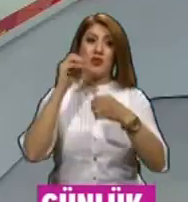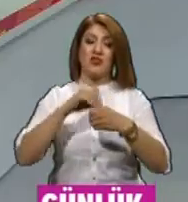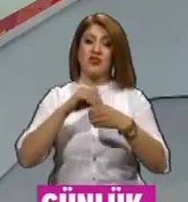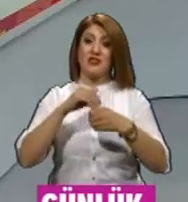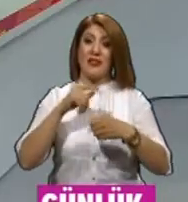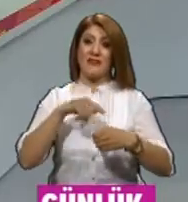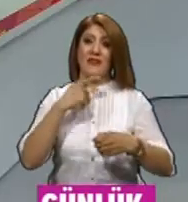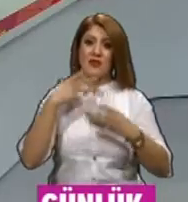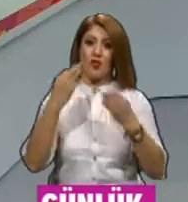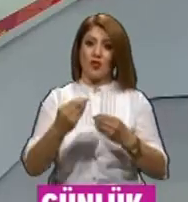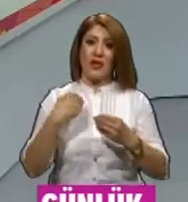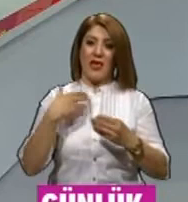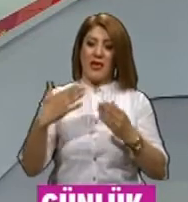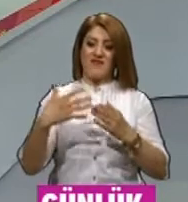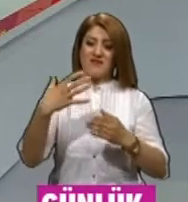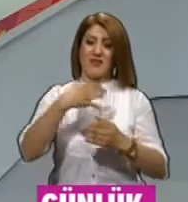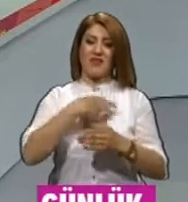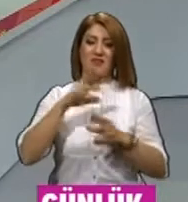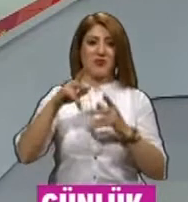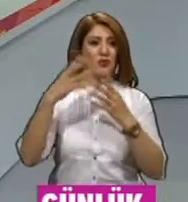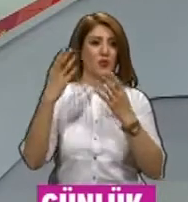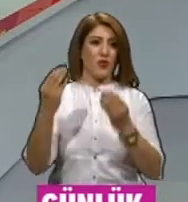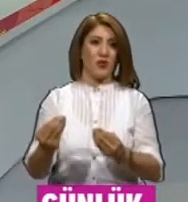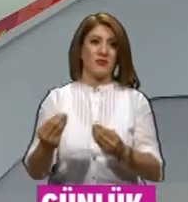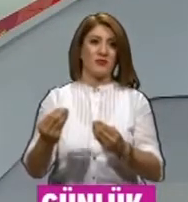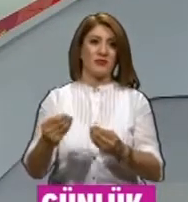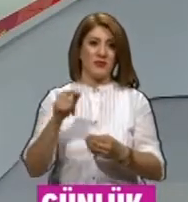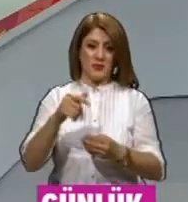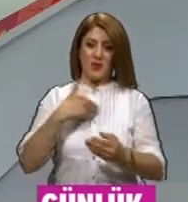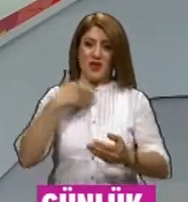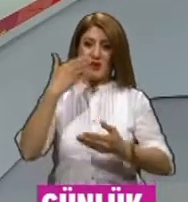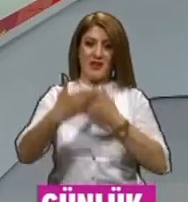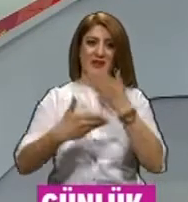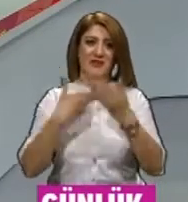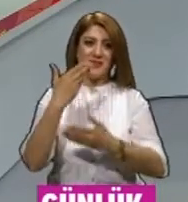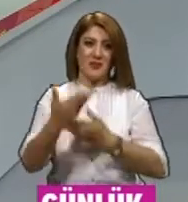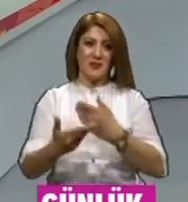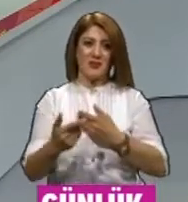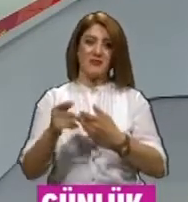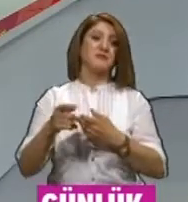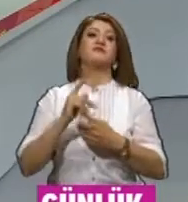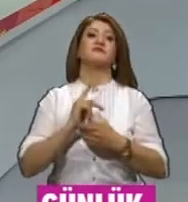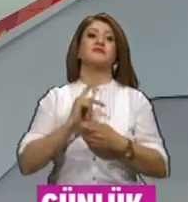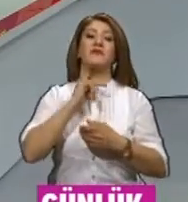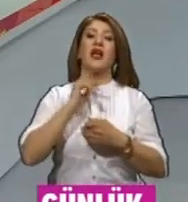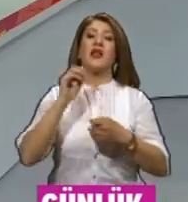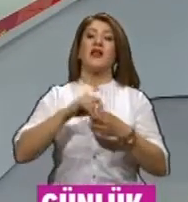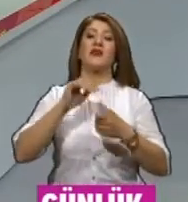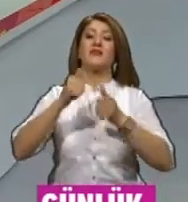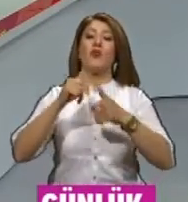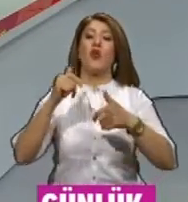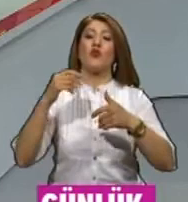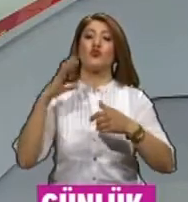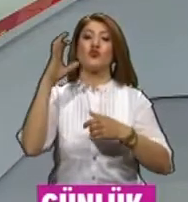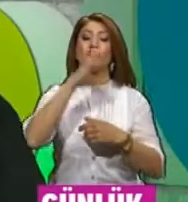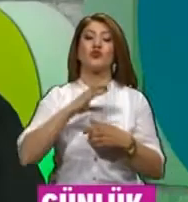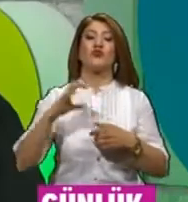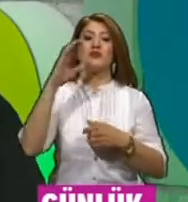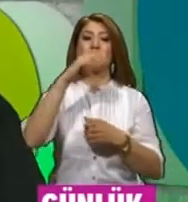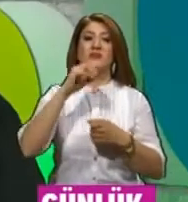Ev sahipliği de yapabiliriz belki. Neden olmaz? Neden olmaz? Onu söylemeye çalışıyorum. Özellikle Alanya spor spor turizminde